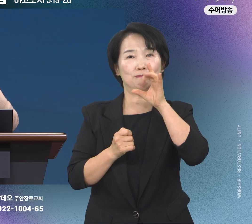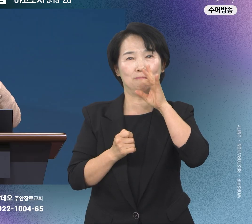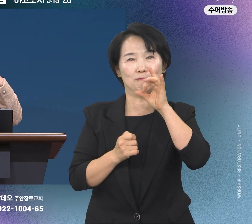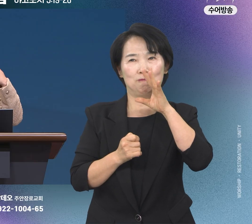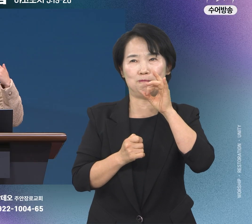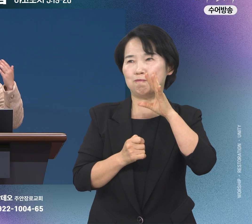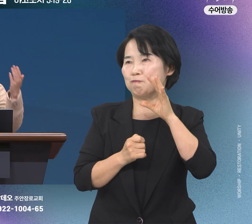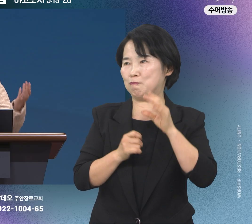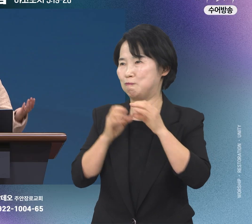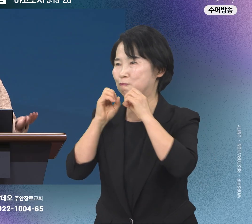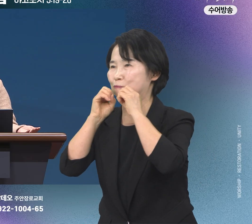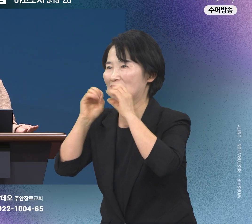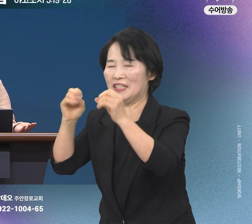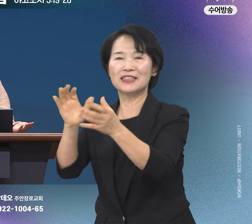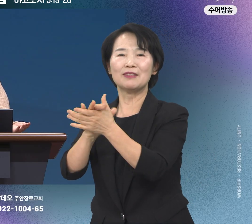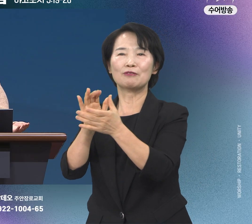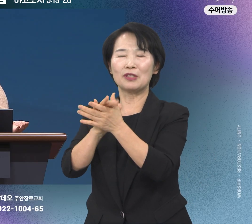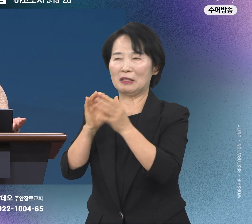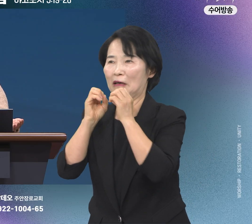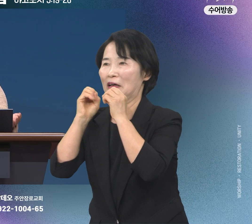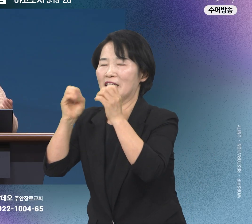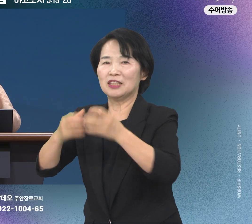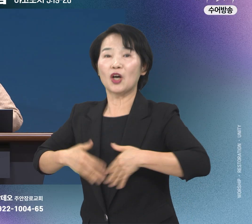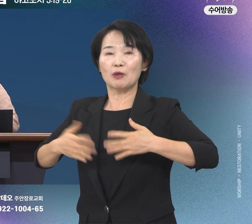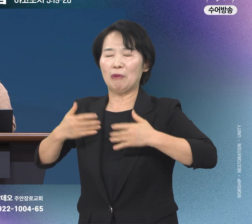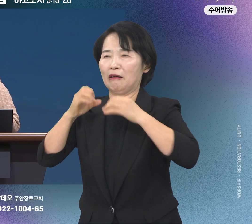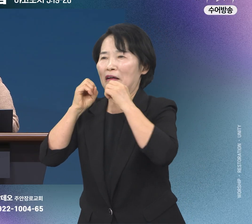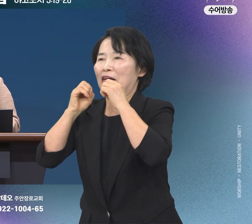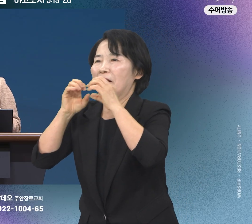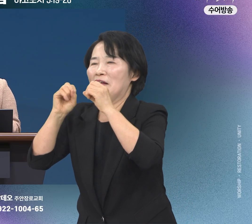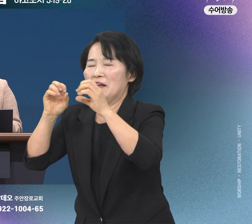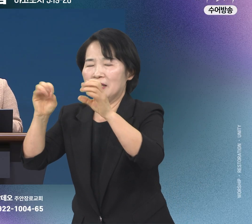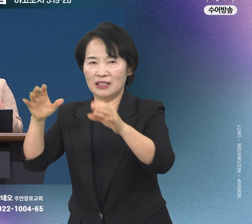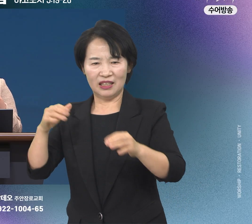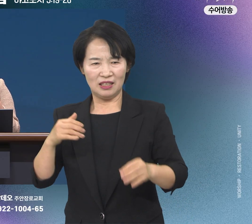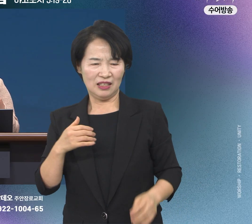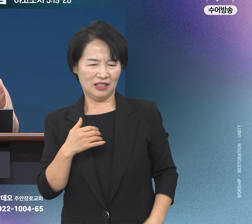저에게 이 신천지 말씀을 전도했던 것이고, 저는 1년